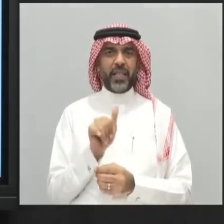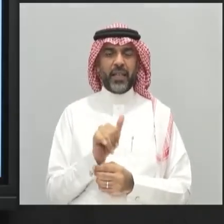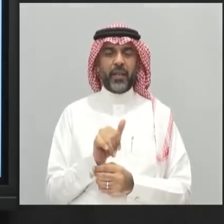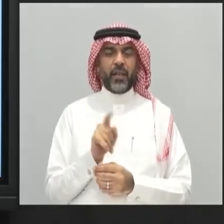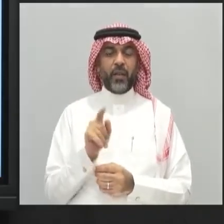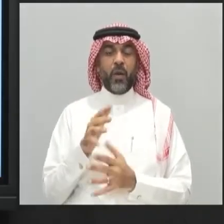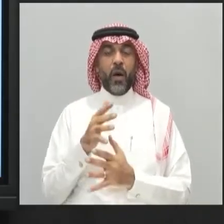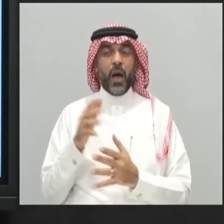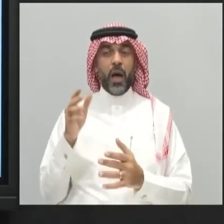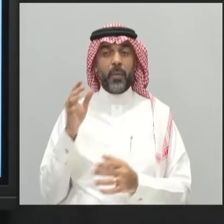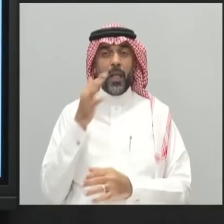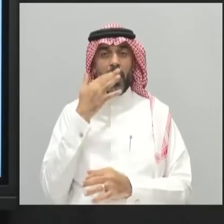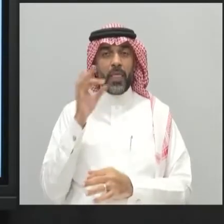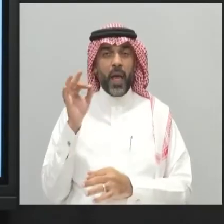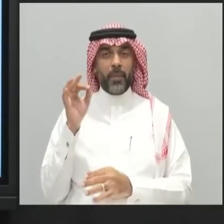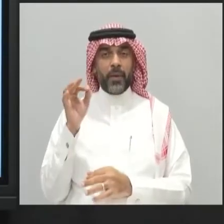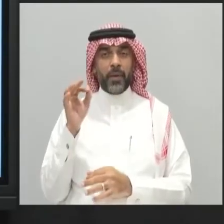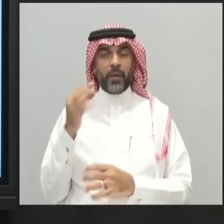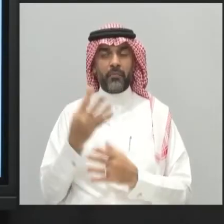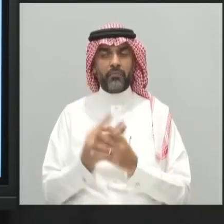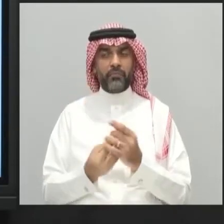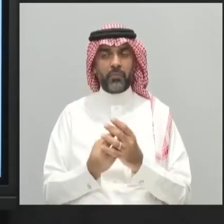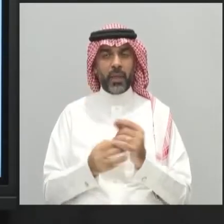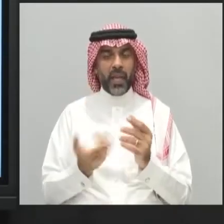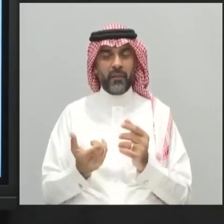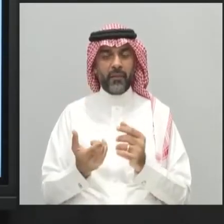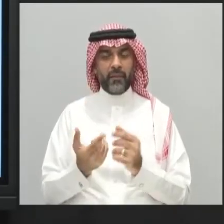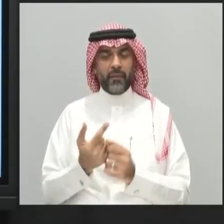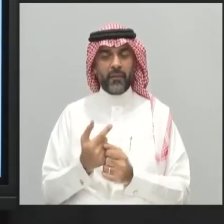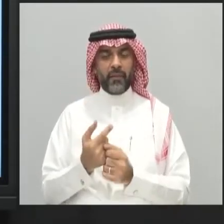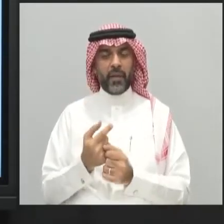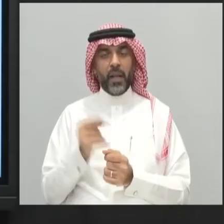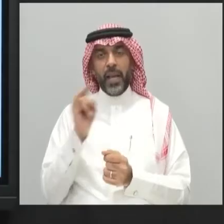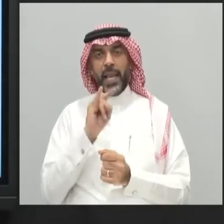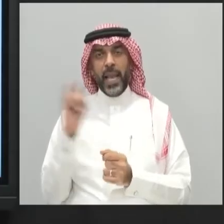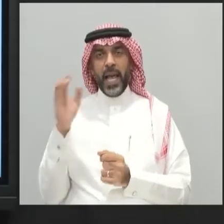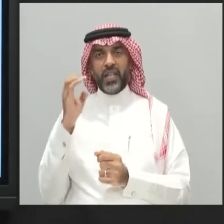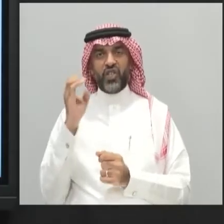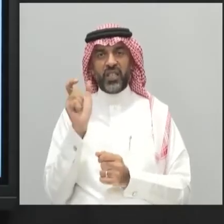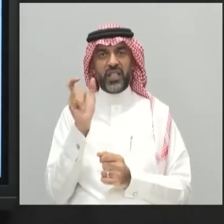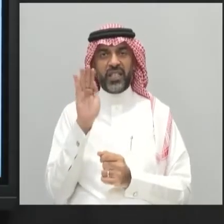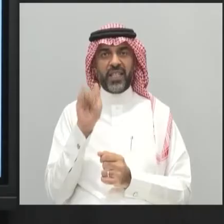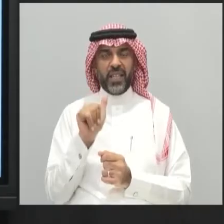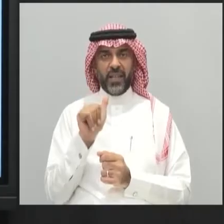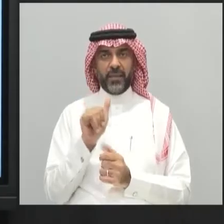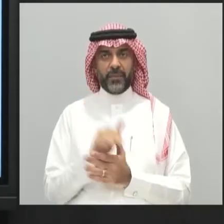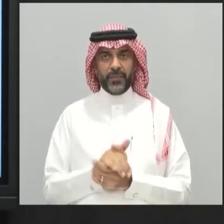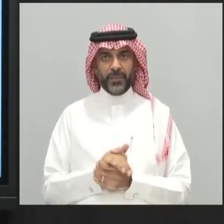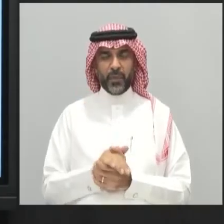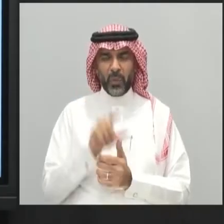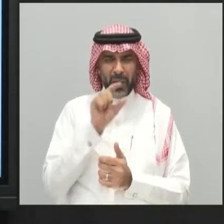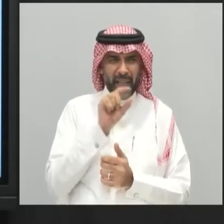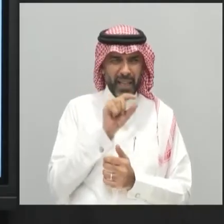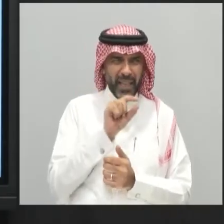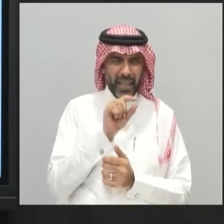اغلب الطحالب الذهبيه افرادها تتكاثر عن طريق التكاثر اللاجنسي والقليل